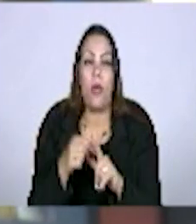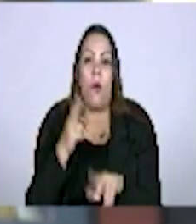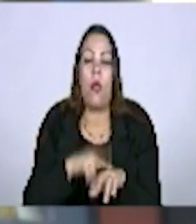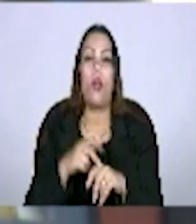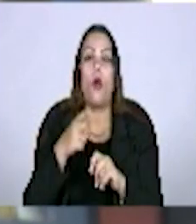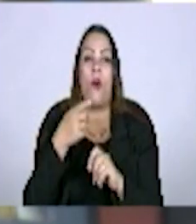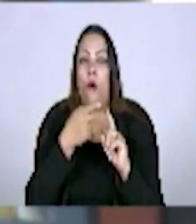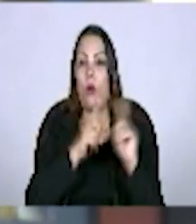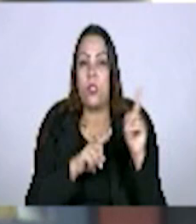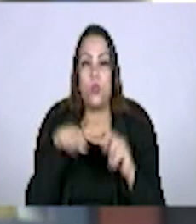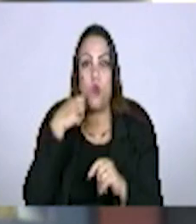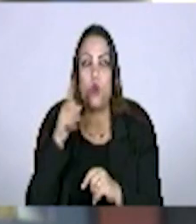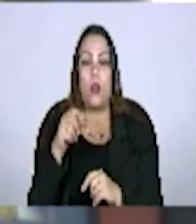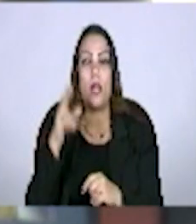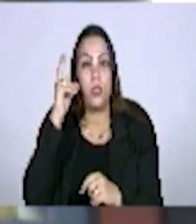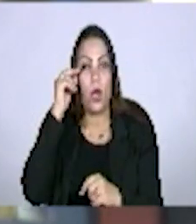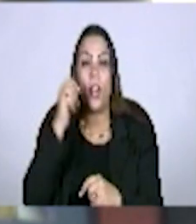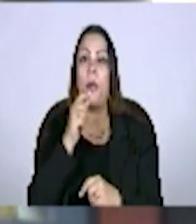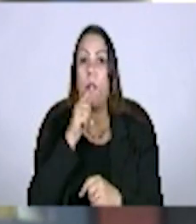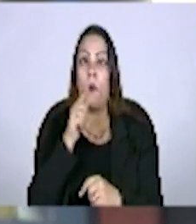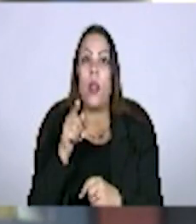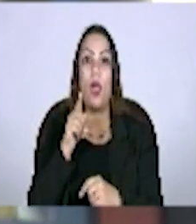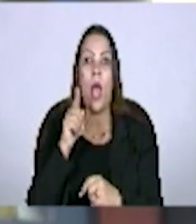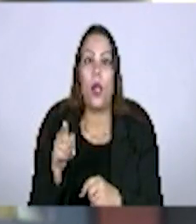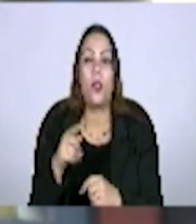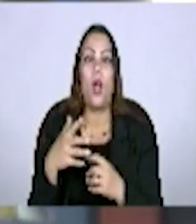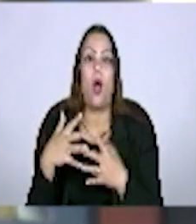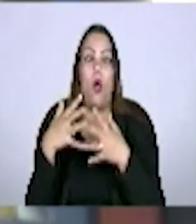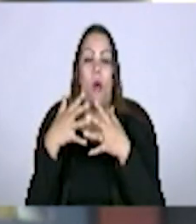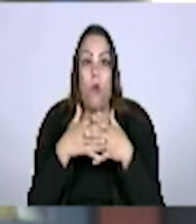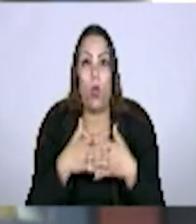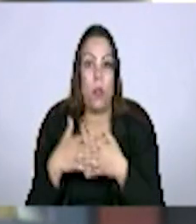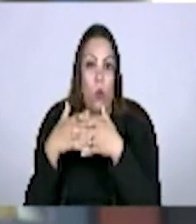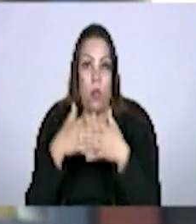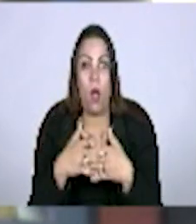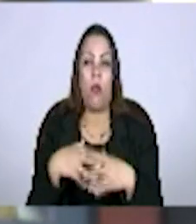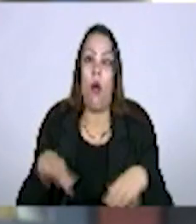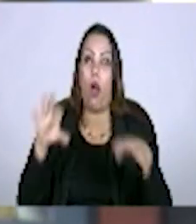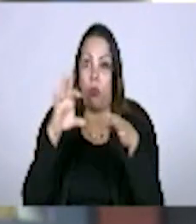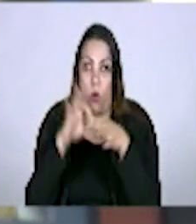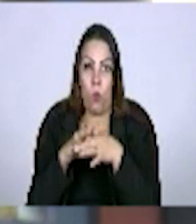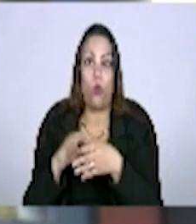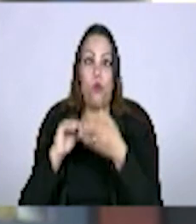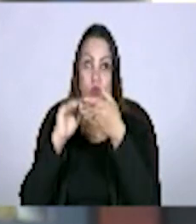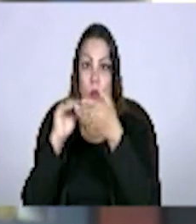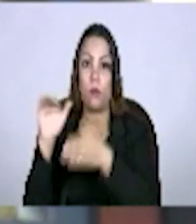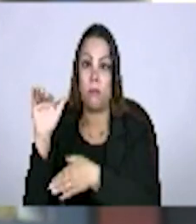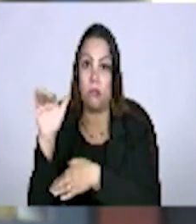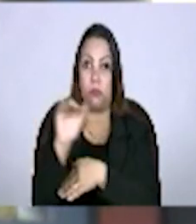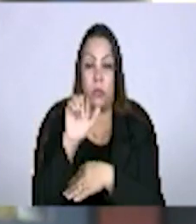الوزراء الاسرائيلي قال له ان الولايات المتحده ستربط المساعدات المقدمه